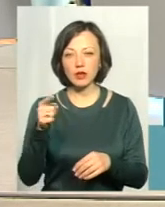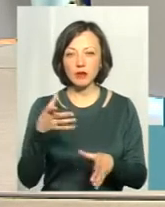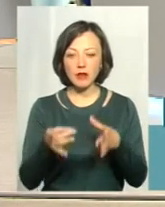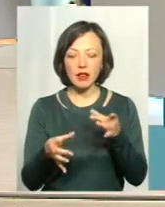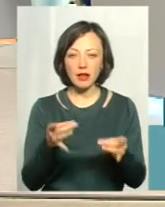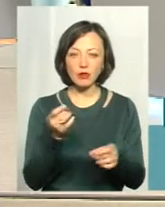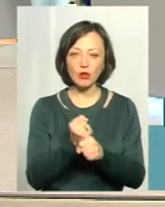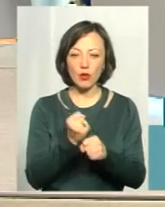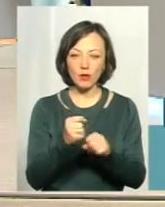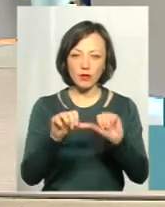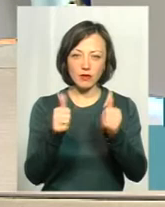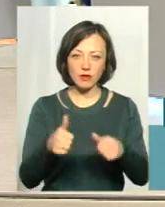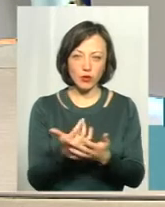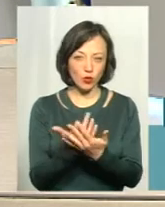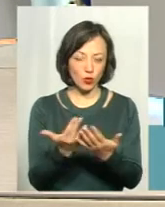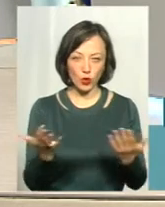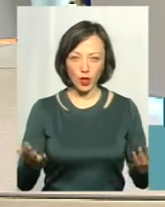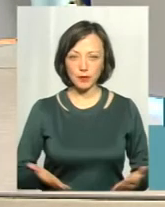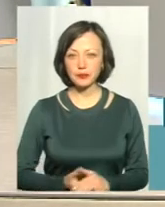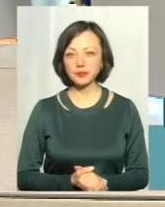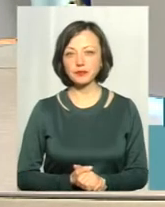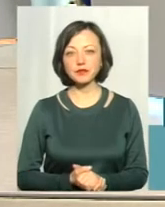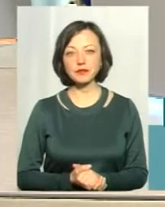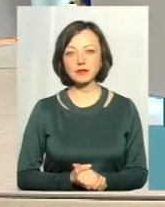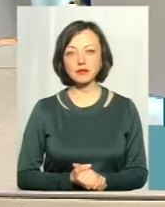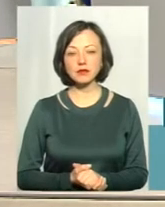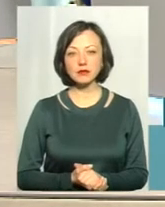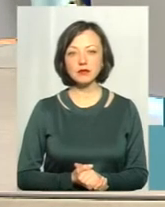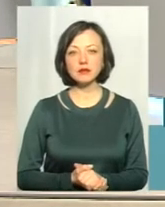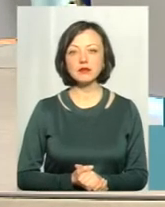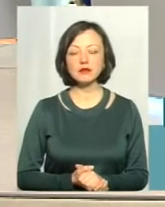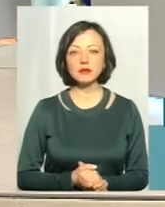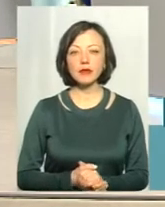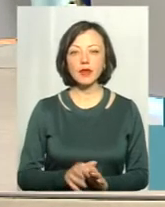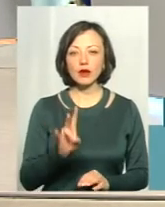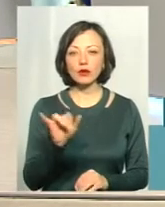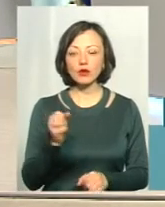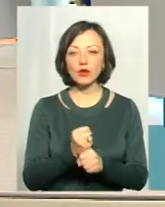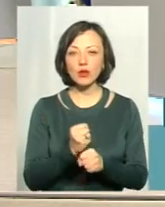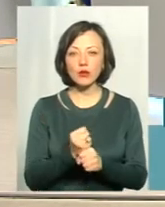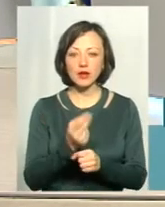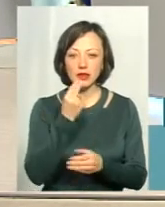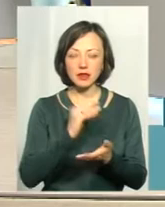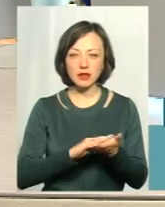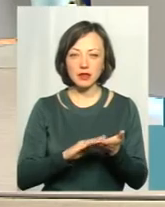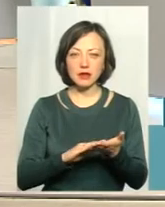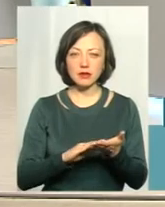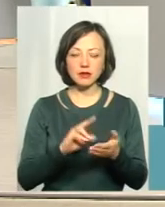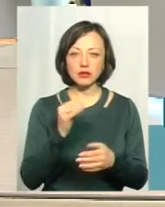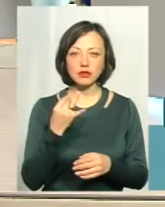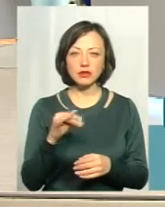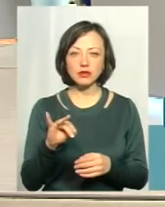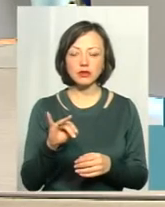глину, якісь ліплять різноманітні фігурки. Ну, вони роблять бутерброди, чай.